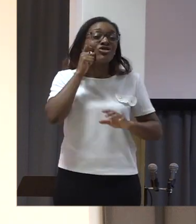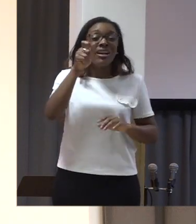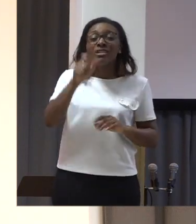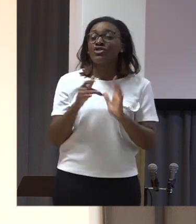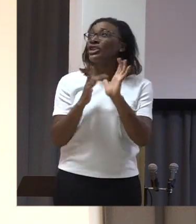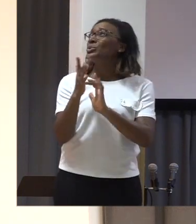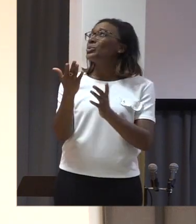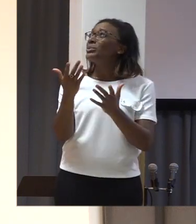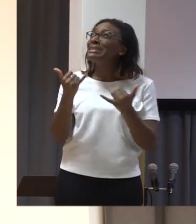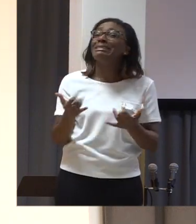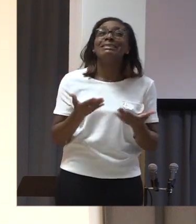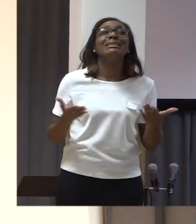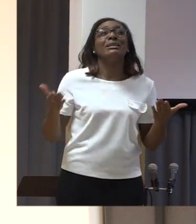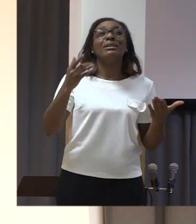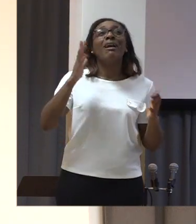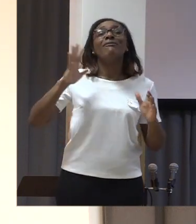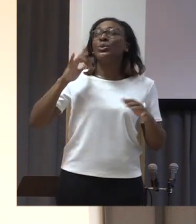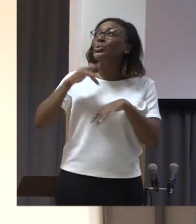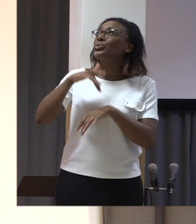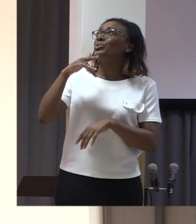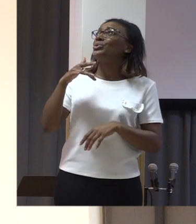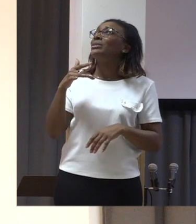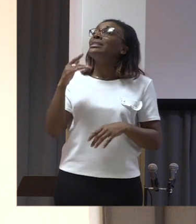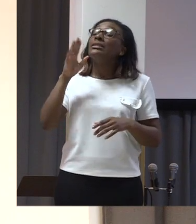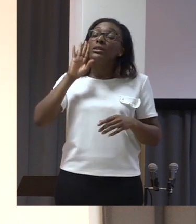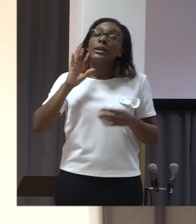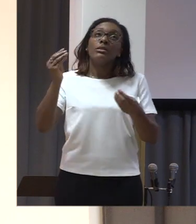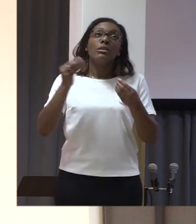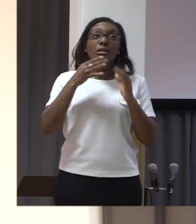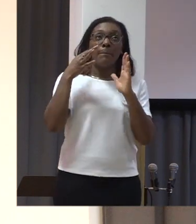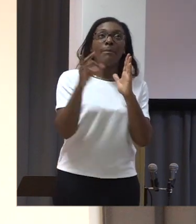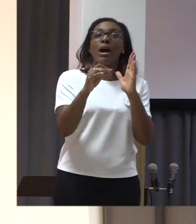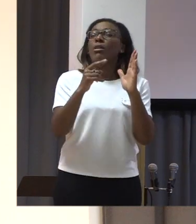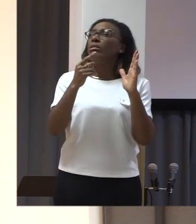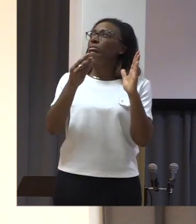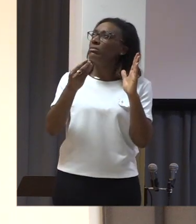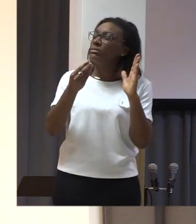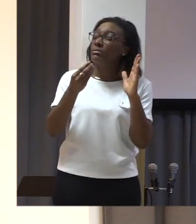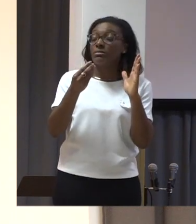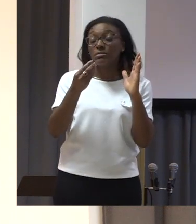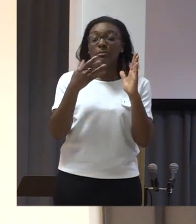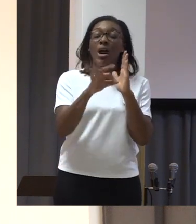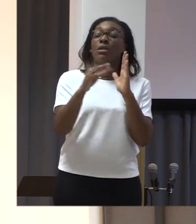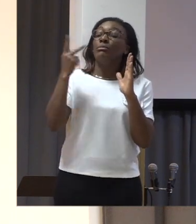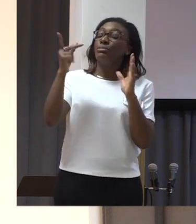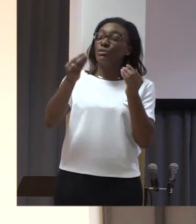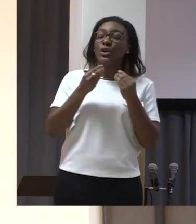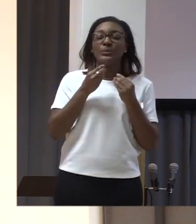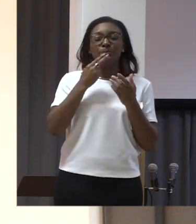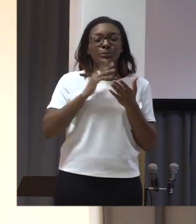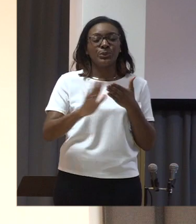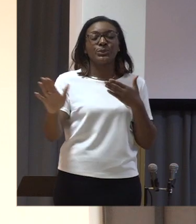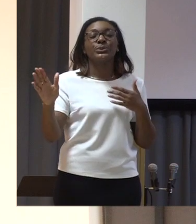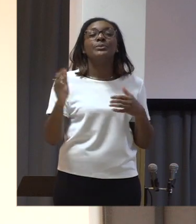nous. Sanctifie-nous par ta parole, car ta parole est la vérité. Amen. Le titre de